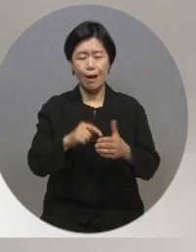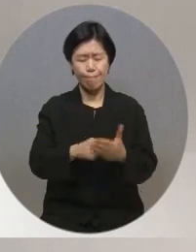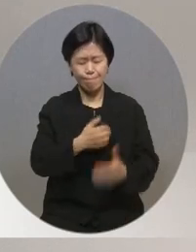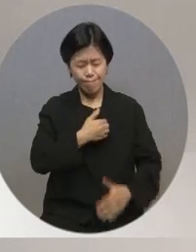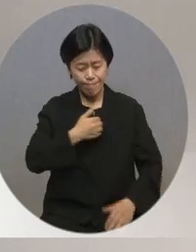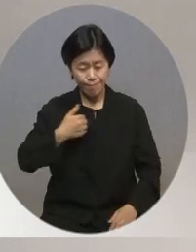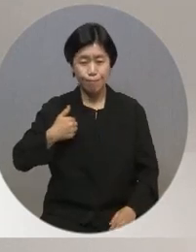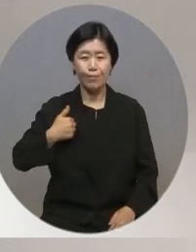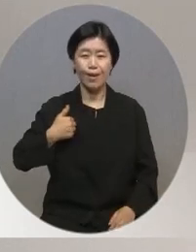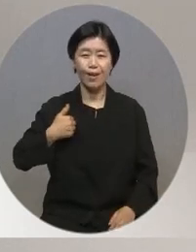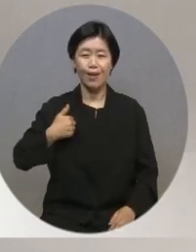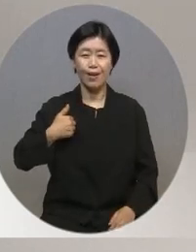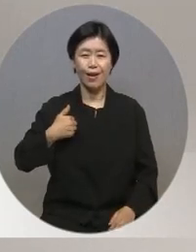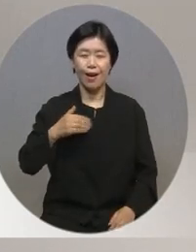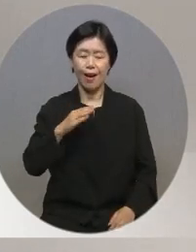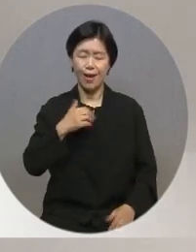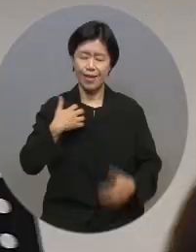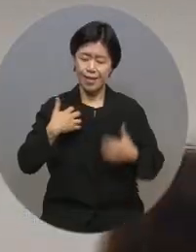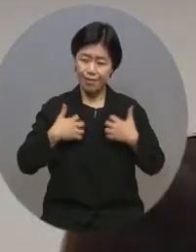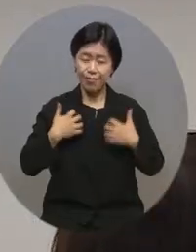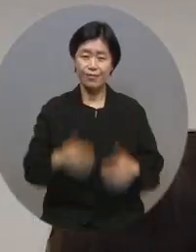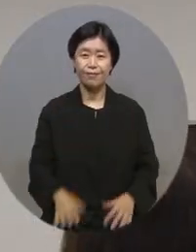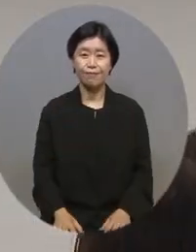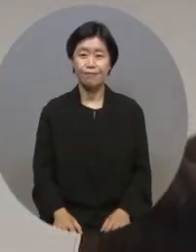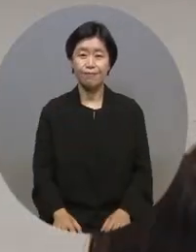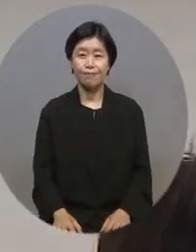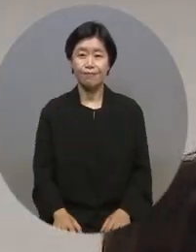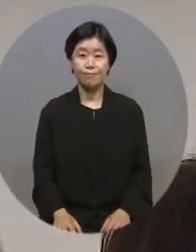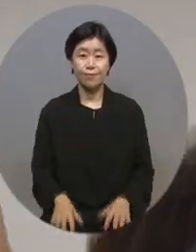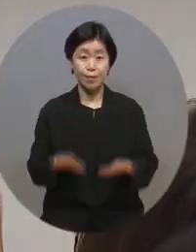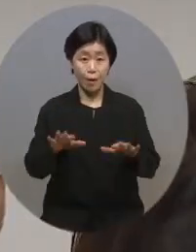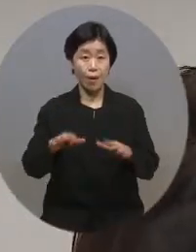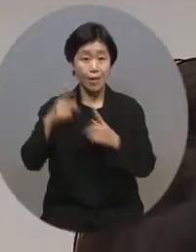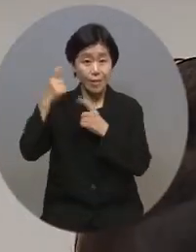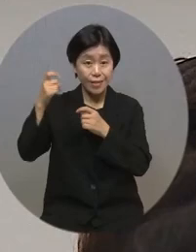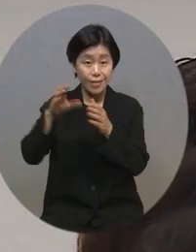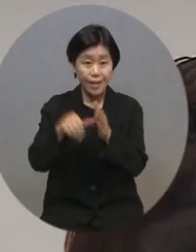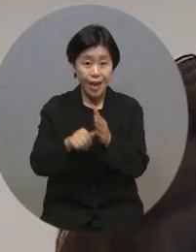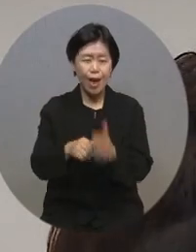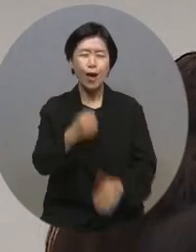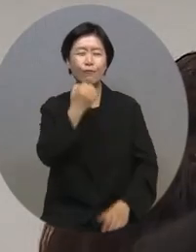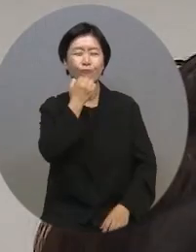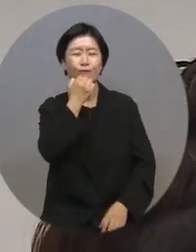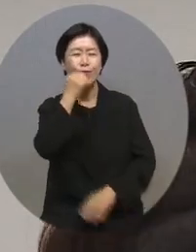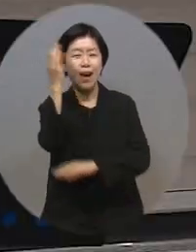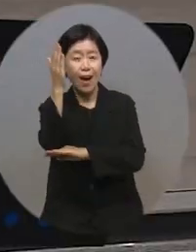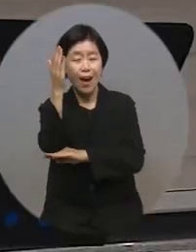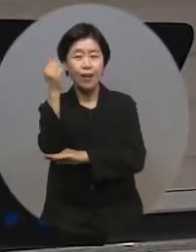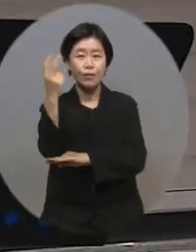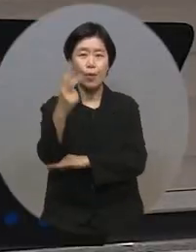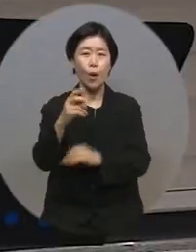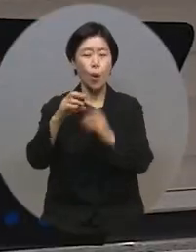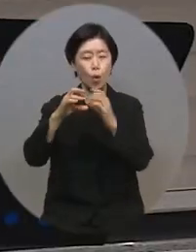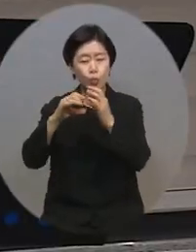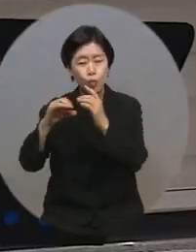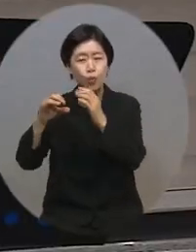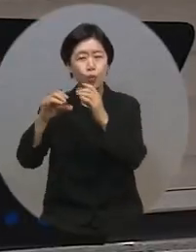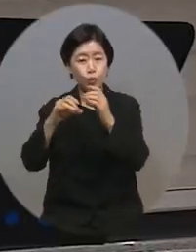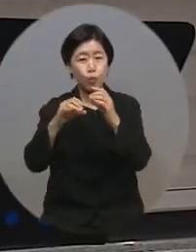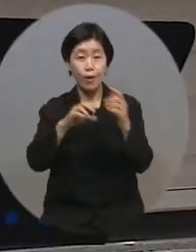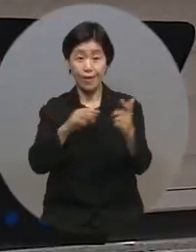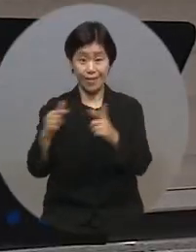뿌듯하고 정말 가슴이 벅찹니다. 기념식은 웃음치료 강의와 아코디언, 오카리나 연주로